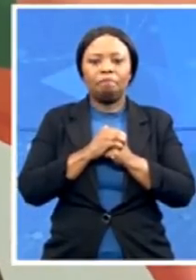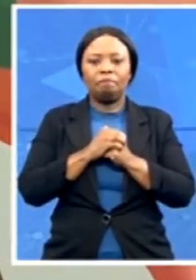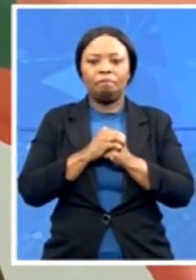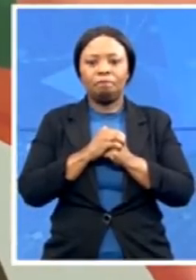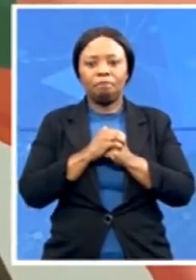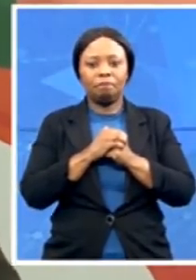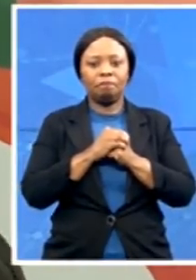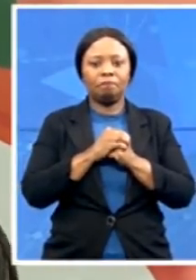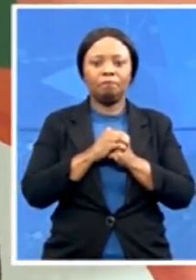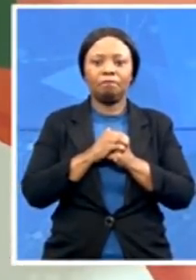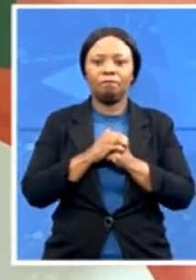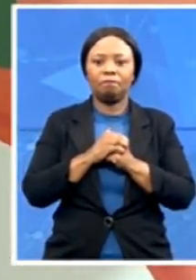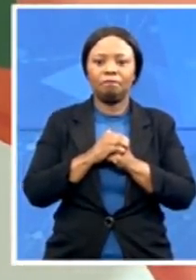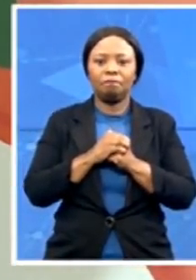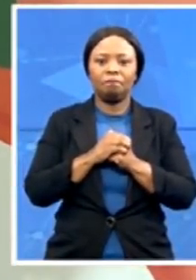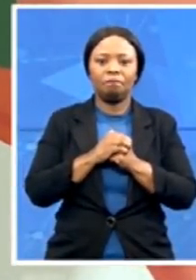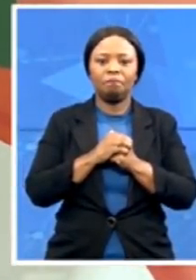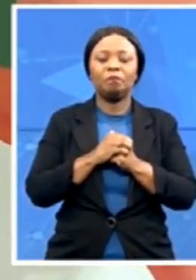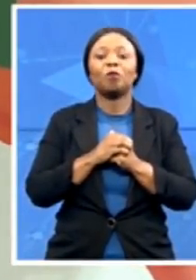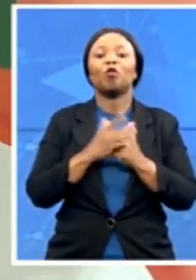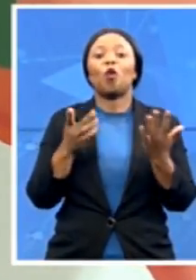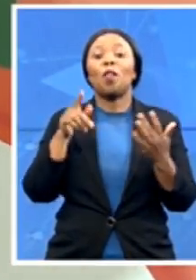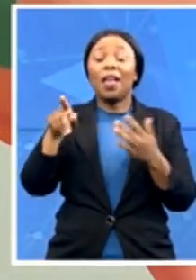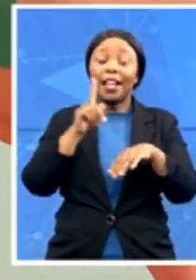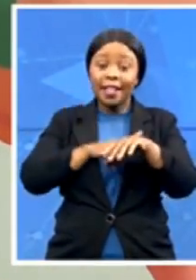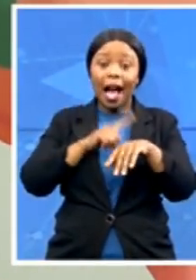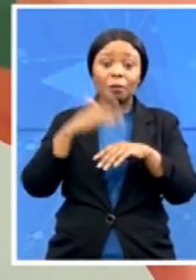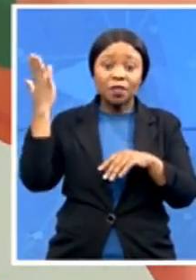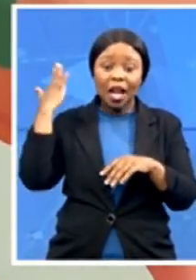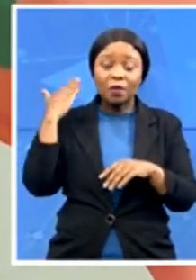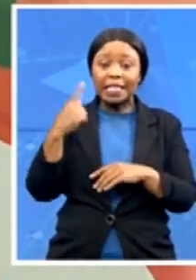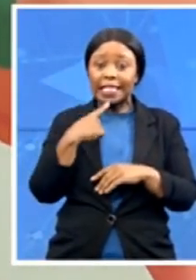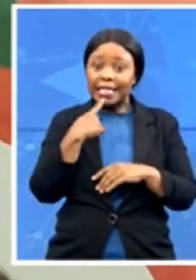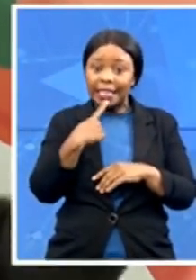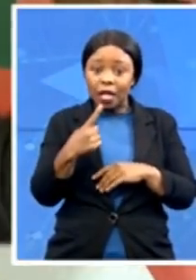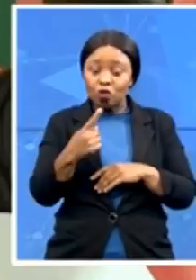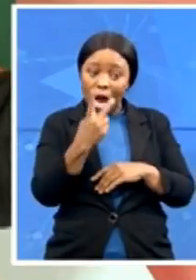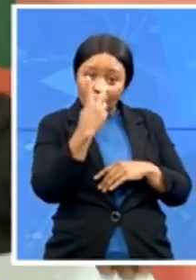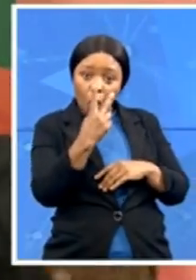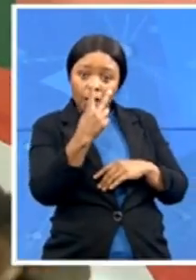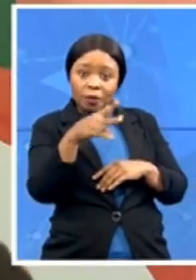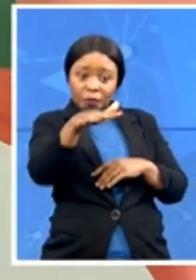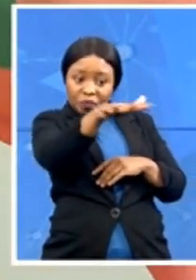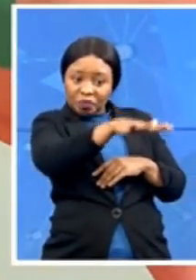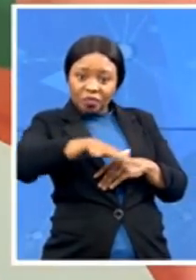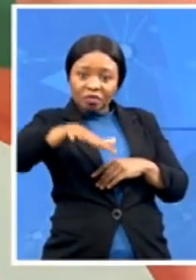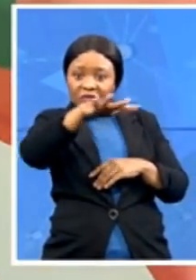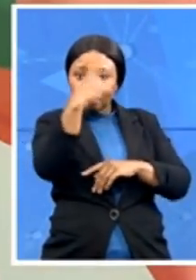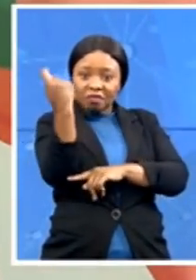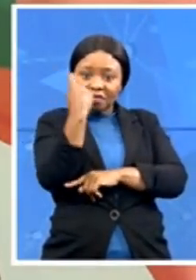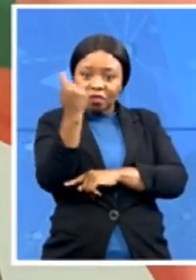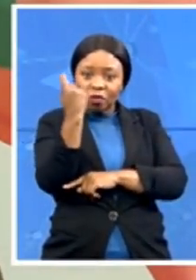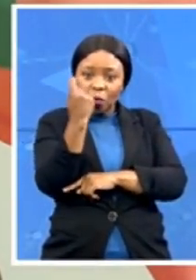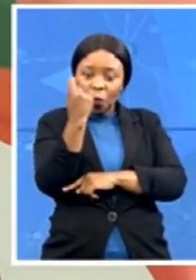Sasiye sithi niyabona lelali ine soil erosion kukhuliseko mhlaba.